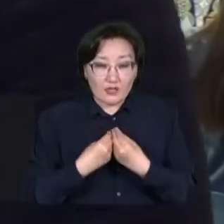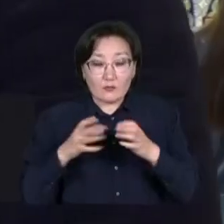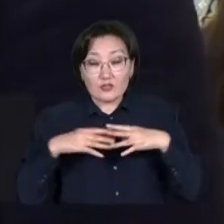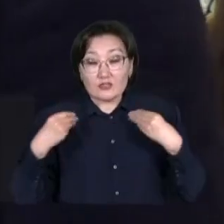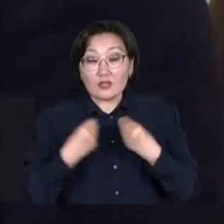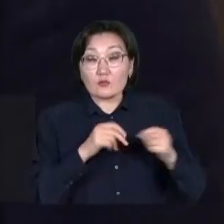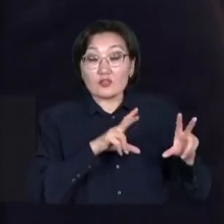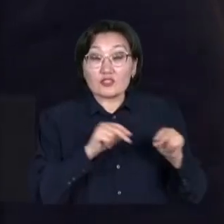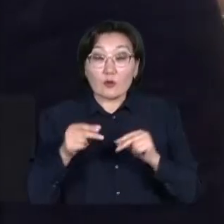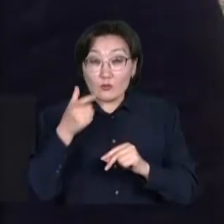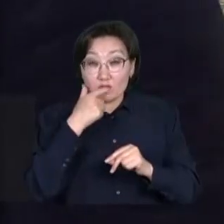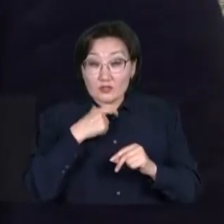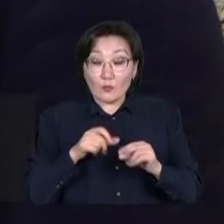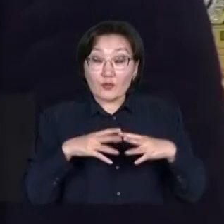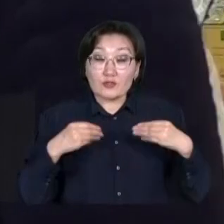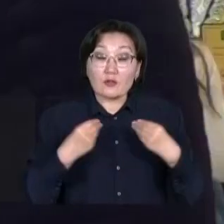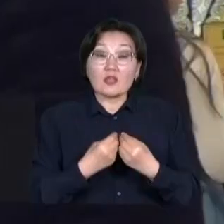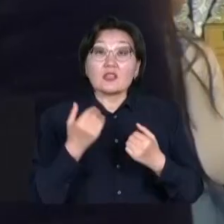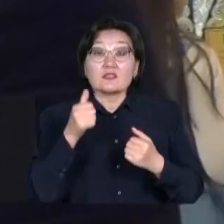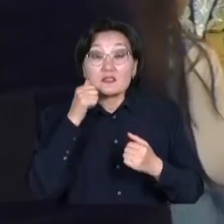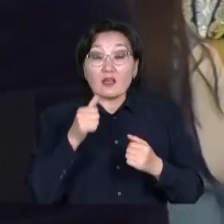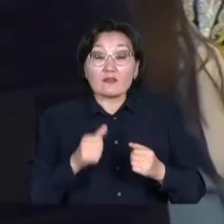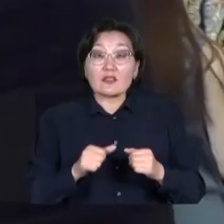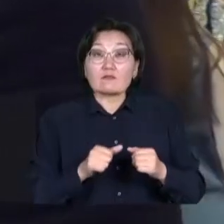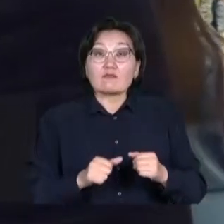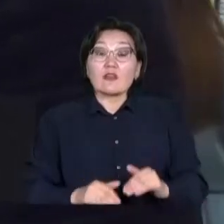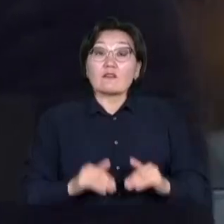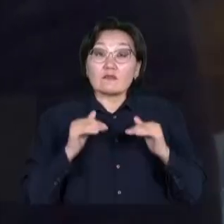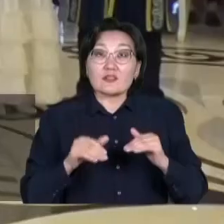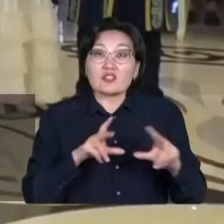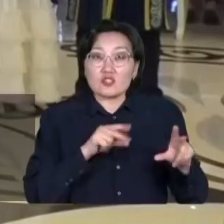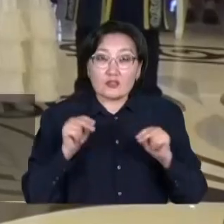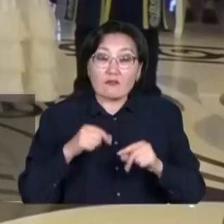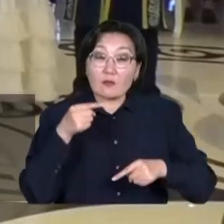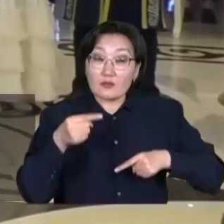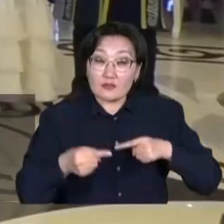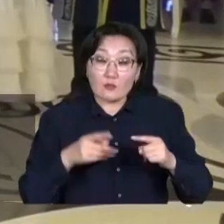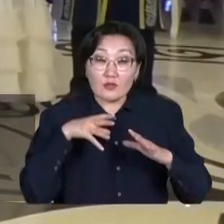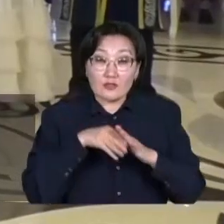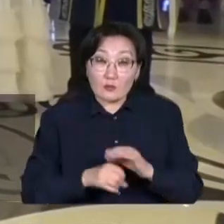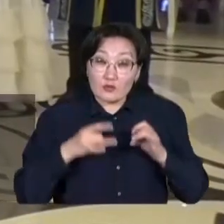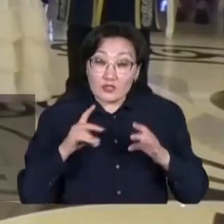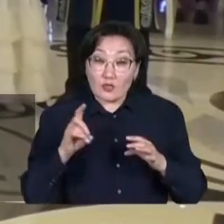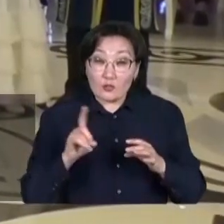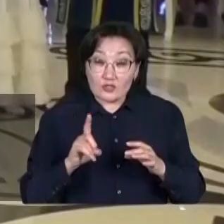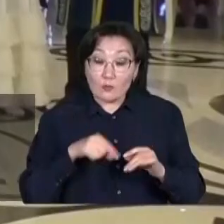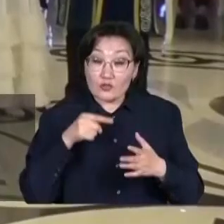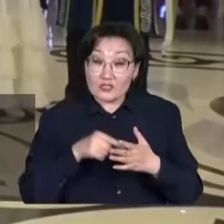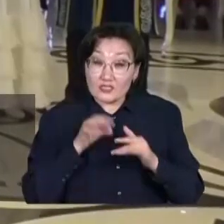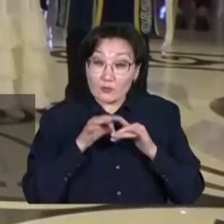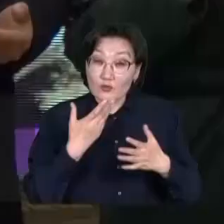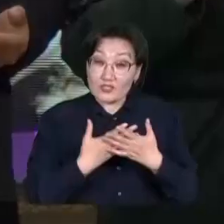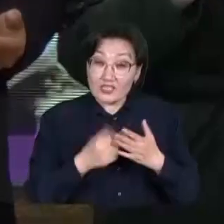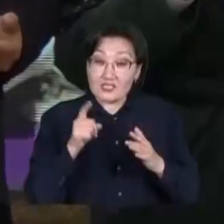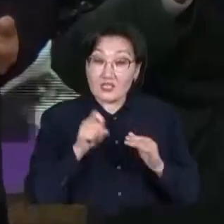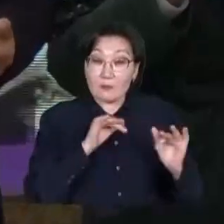и нравственной семьи завтра вырастет счастливое и здоровое молодое поколение. Всего в рамках празднования Наурыз в городе пройдут порядка